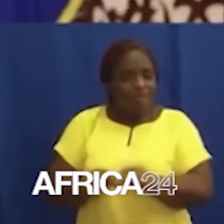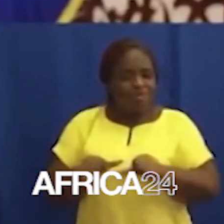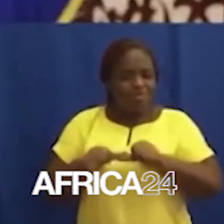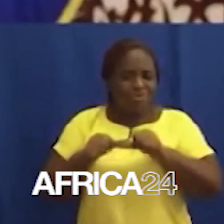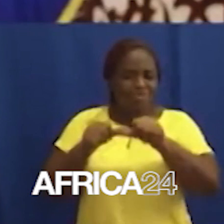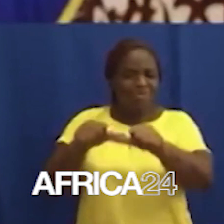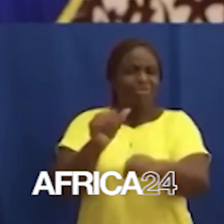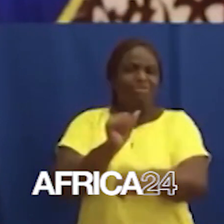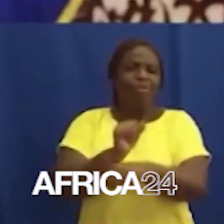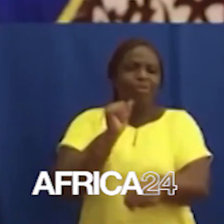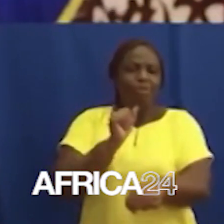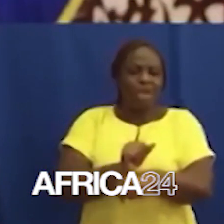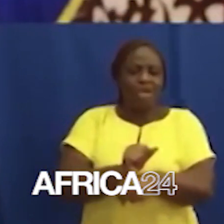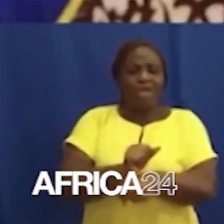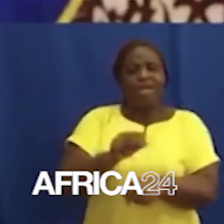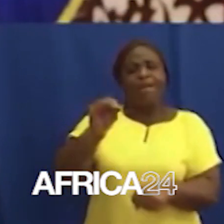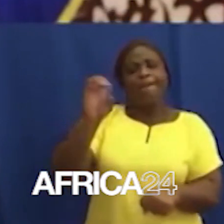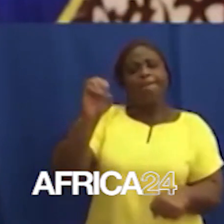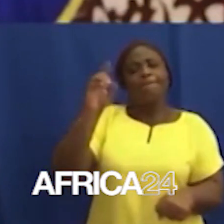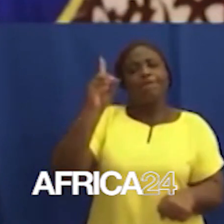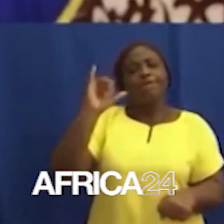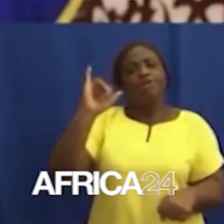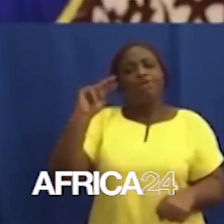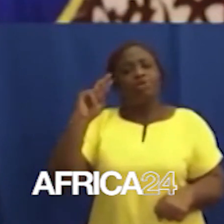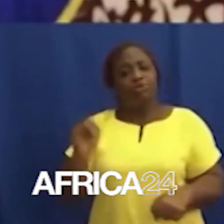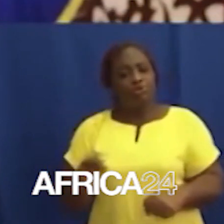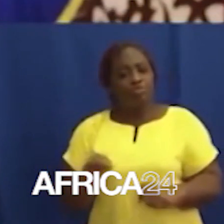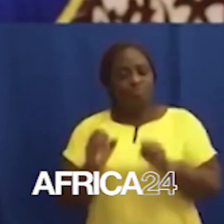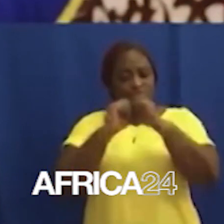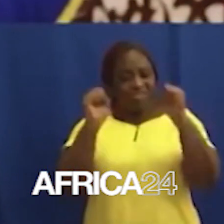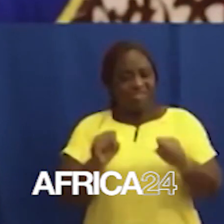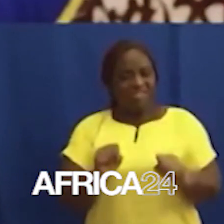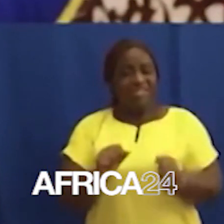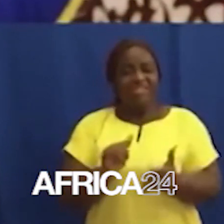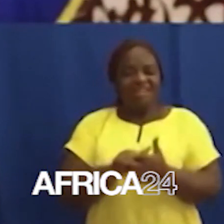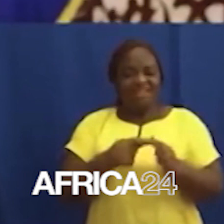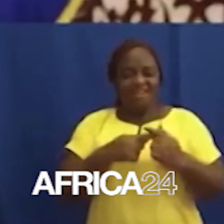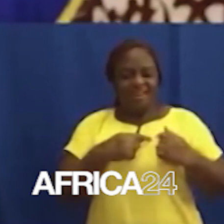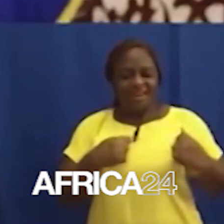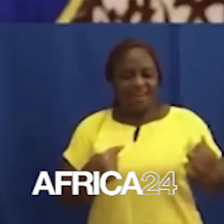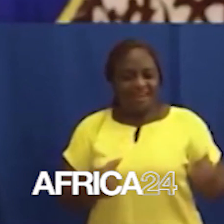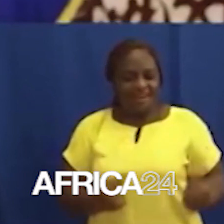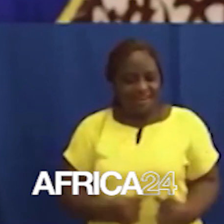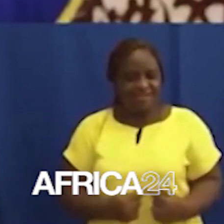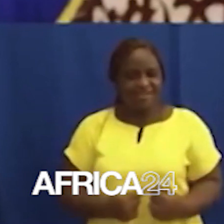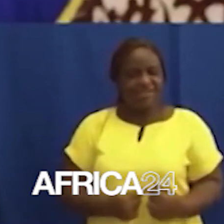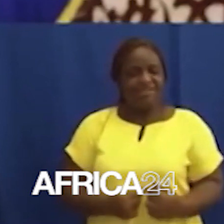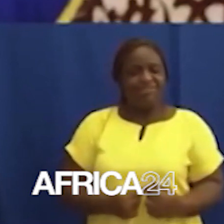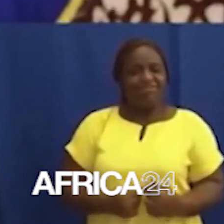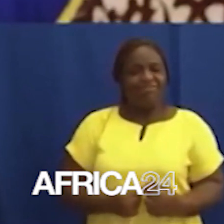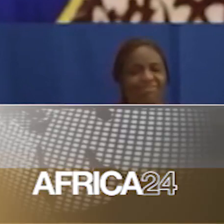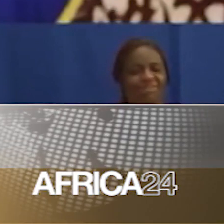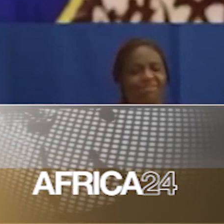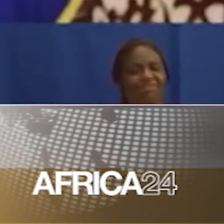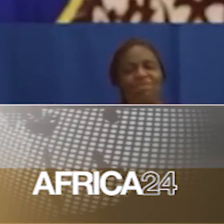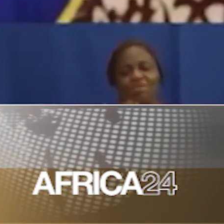paiements, tout en continuant à travailler sur les changements structurels à moyen et long terme qui sont au cœur de notre objectif de construire une économie ghanéenne